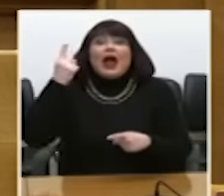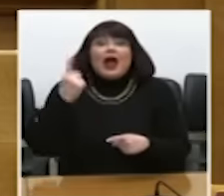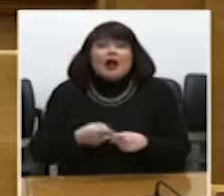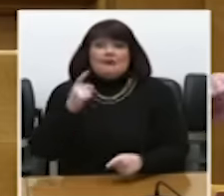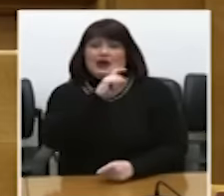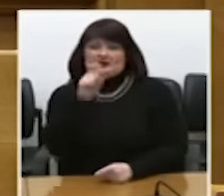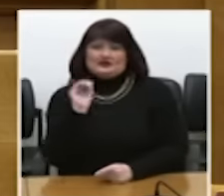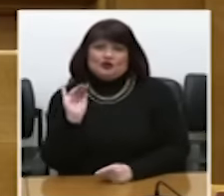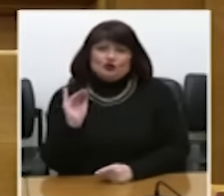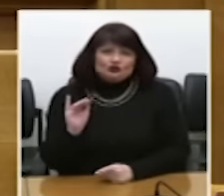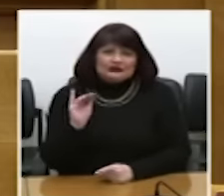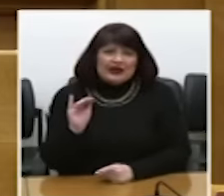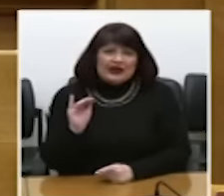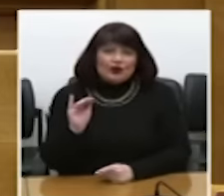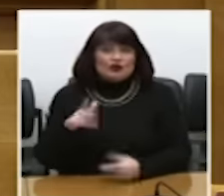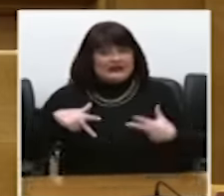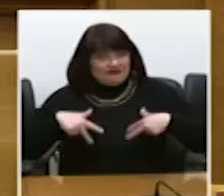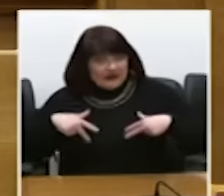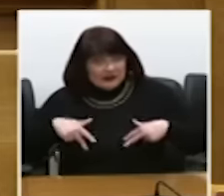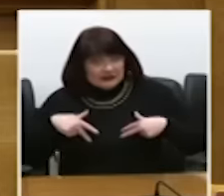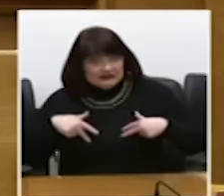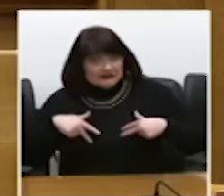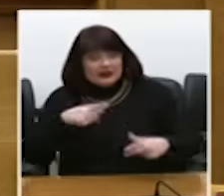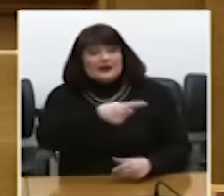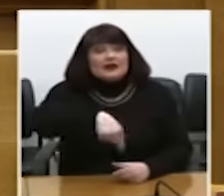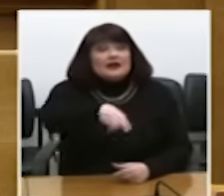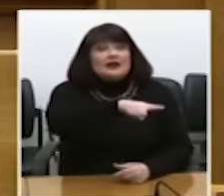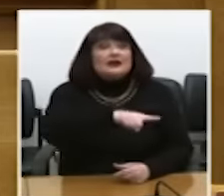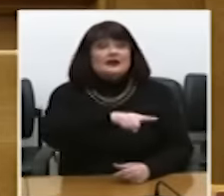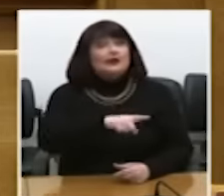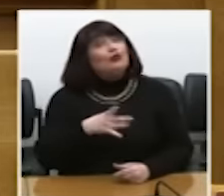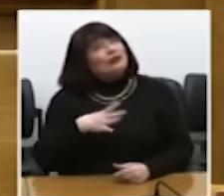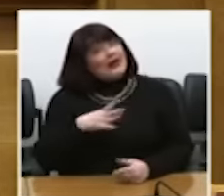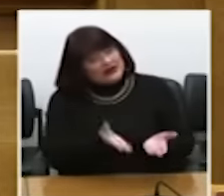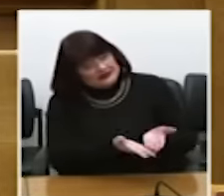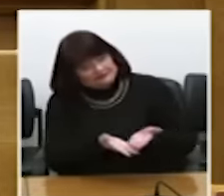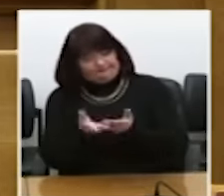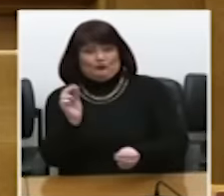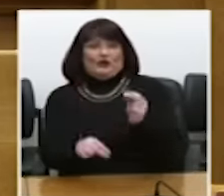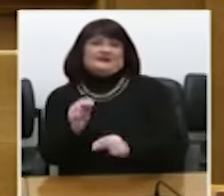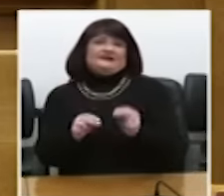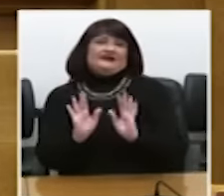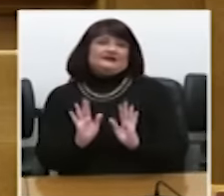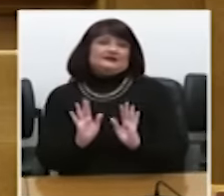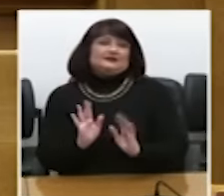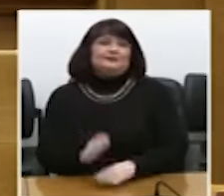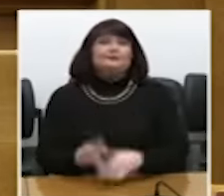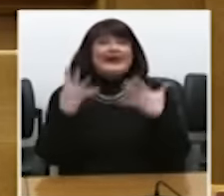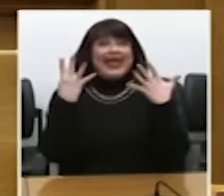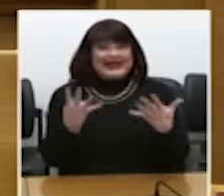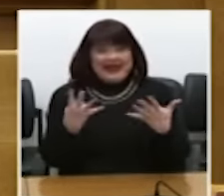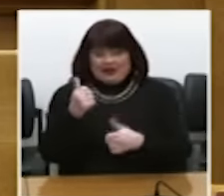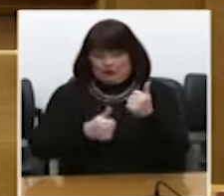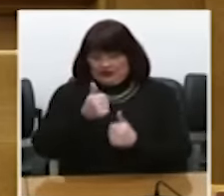και εσείς της κυβέρνησης και εσείς οι άλλοι πρόθυμοι που υπερψηφίζετε. Την 9η Ιουνίου,